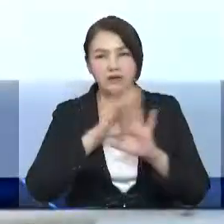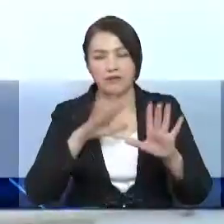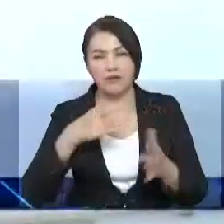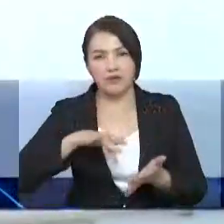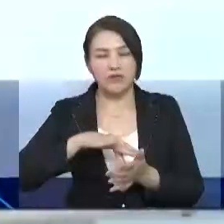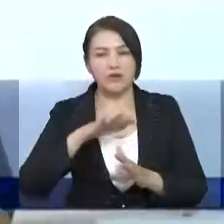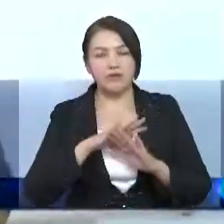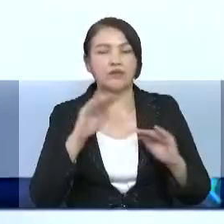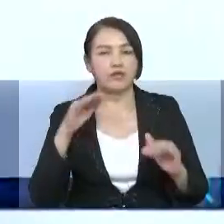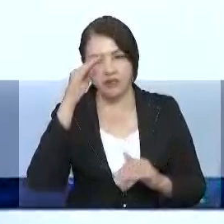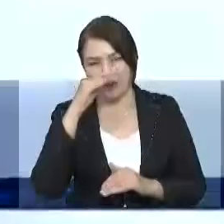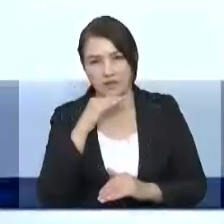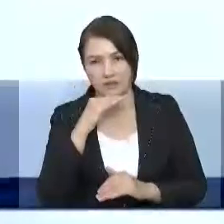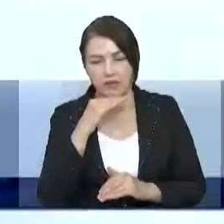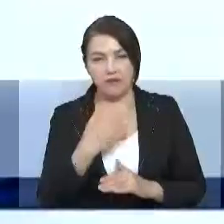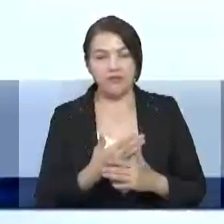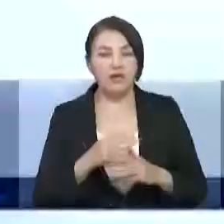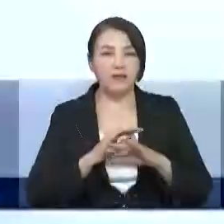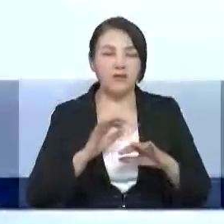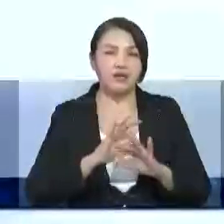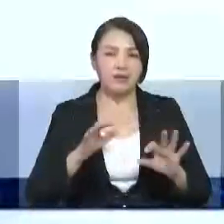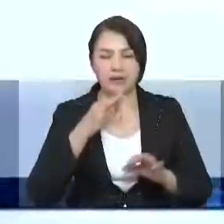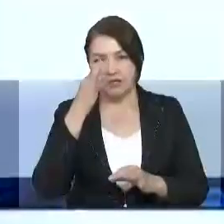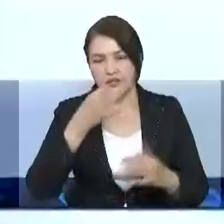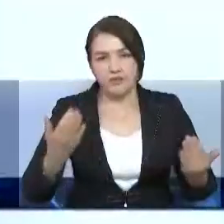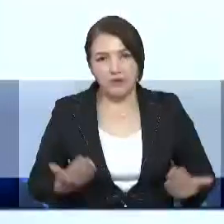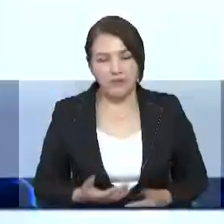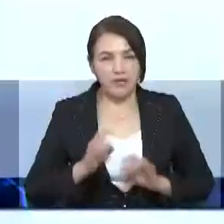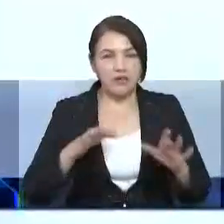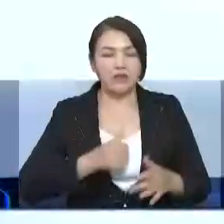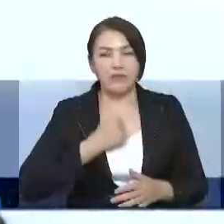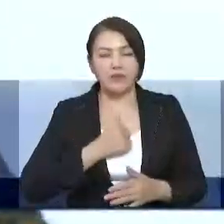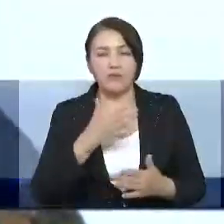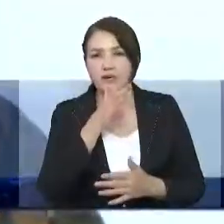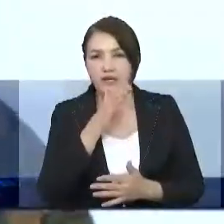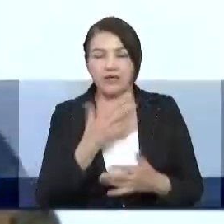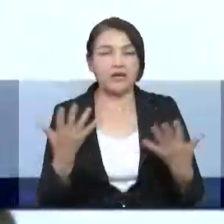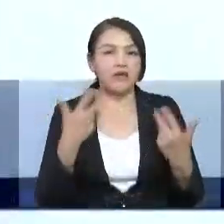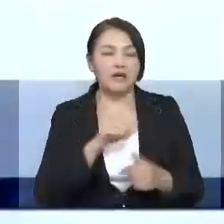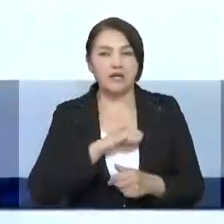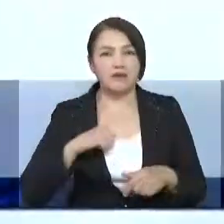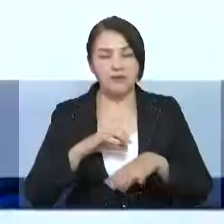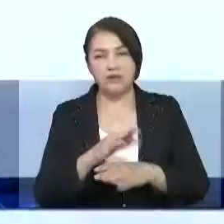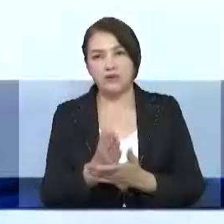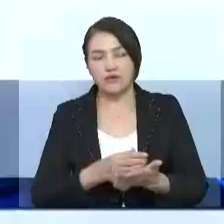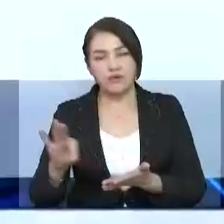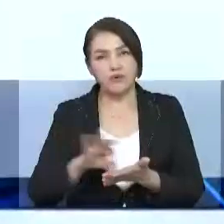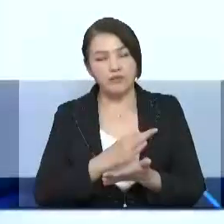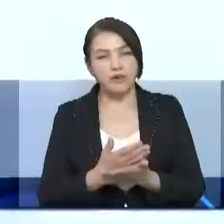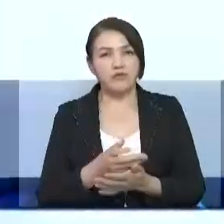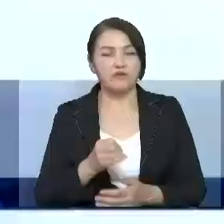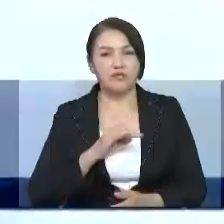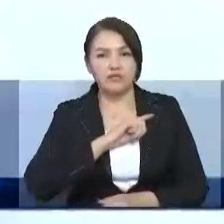городе люди многодетные отцы они поделились с нами своим жизненным опытом рассказали о солдатских буднях когда сами проходили срочную службу в рядах